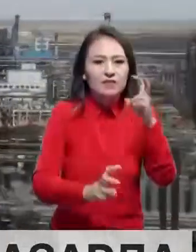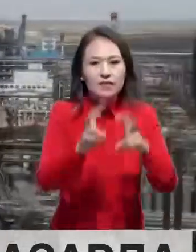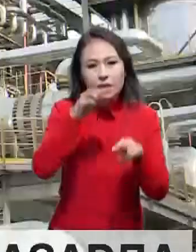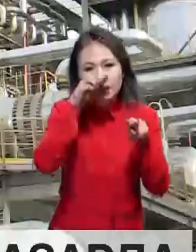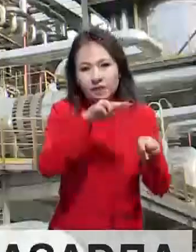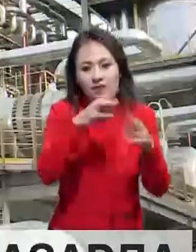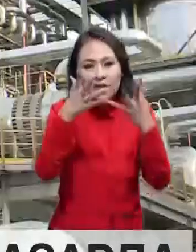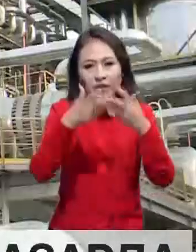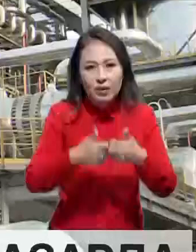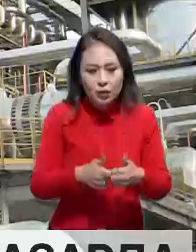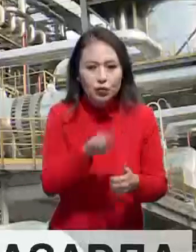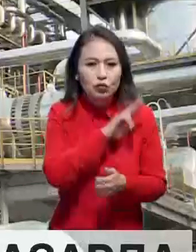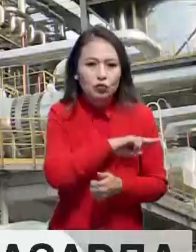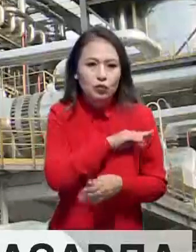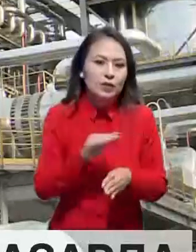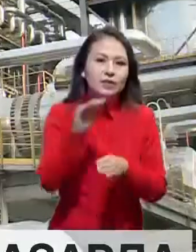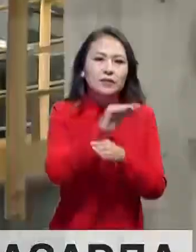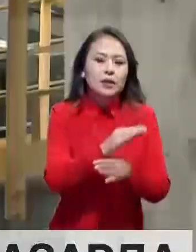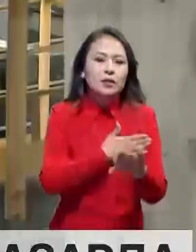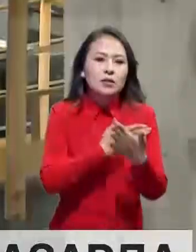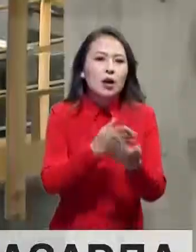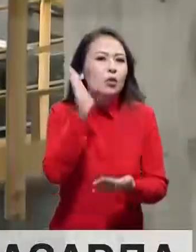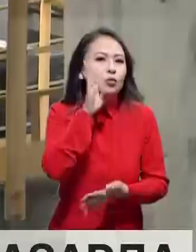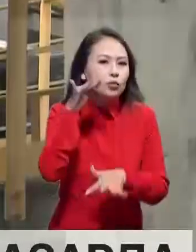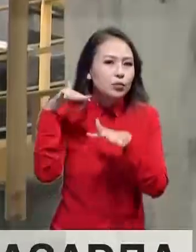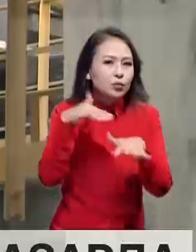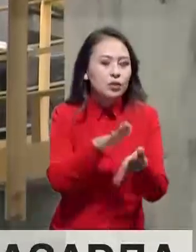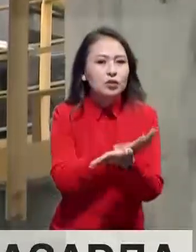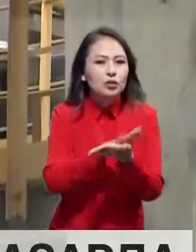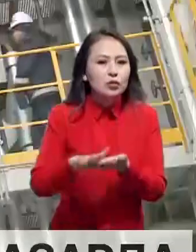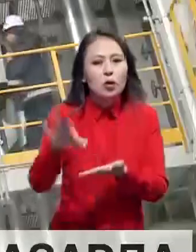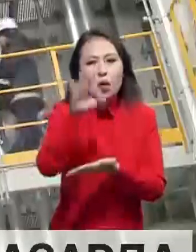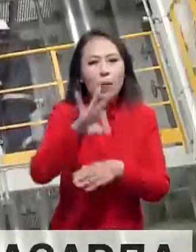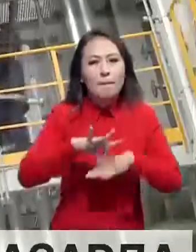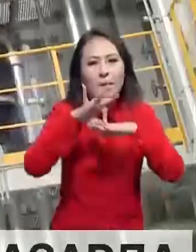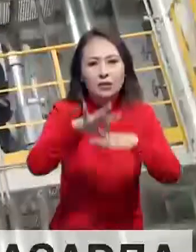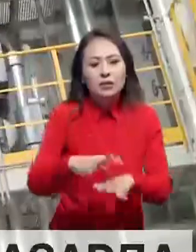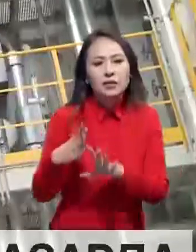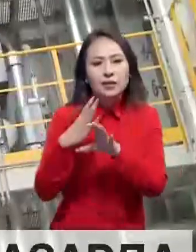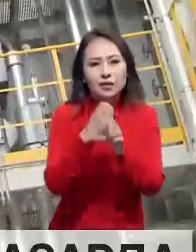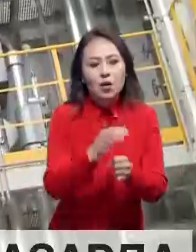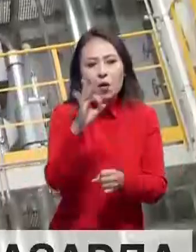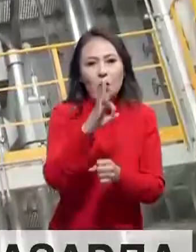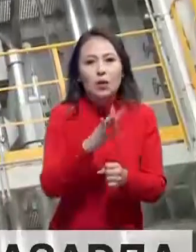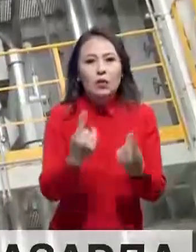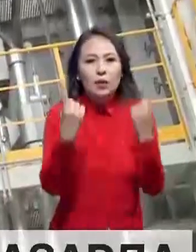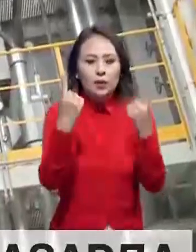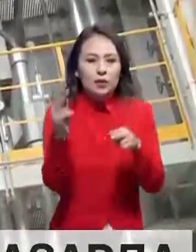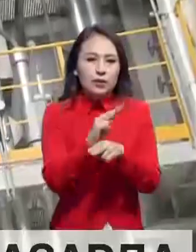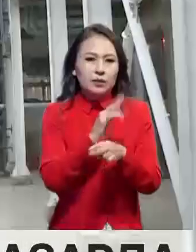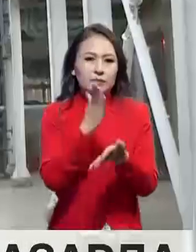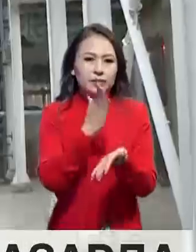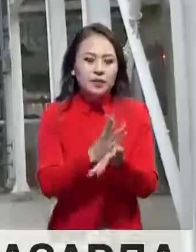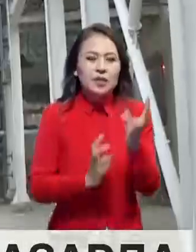бақылаудың автоматтандырылған жүйесін енгізу, сарқынды суларды тазартатын құрылғыларын жаңғырту, су пайдалану деңгейін азайту сияқты ауқымды жобалар іске асып